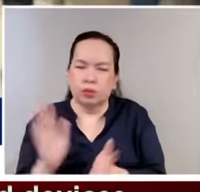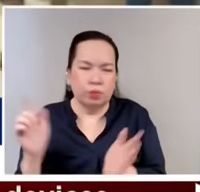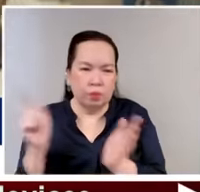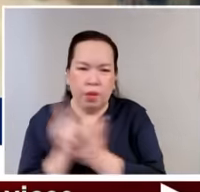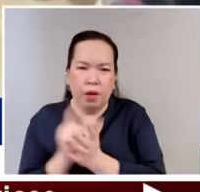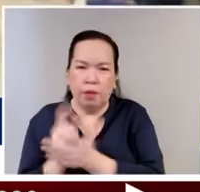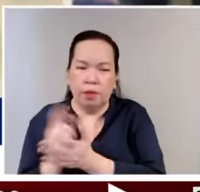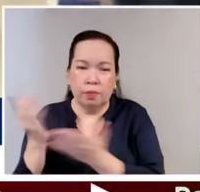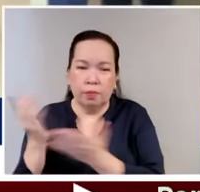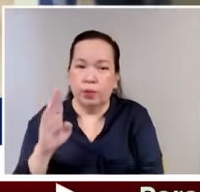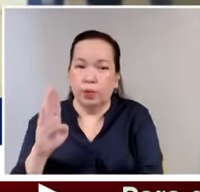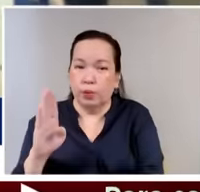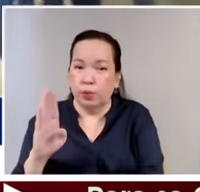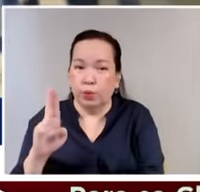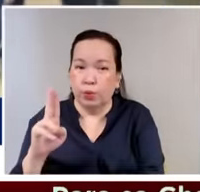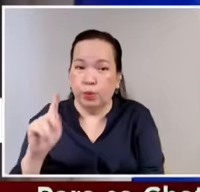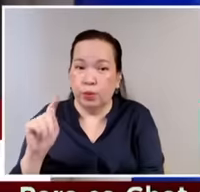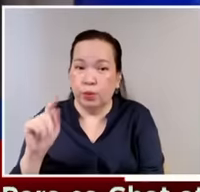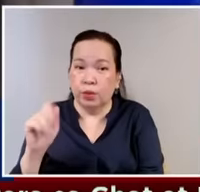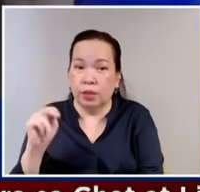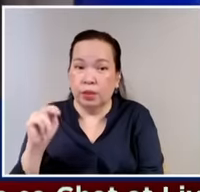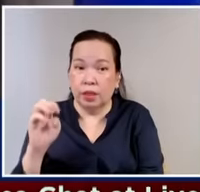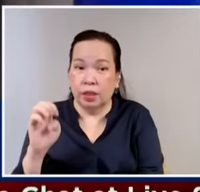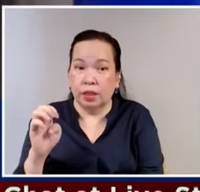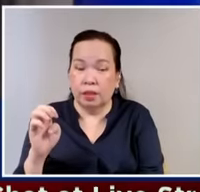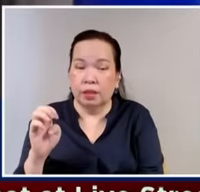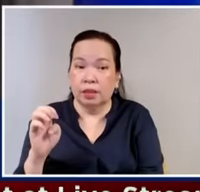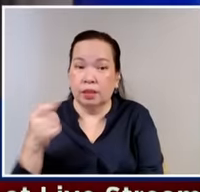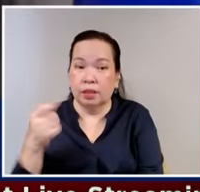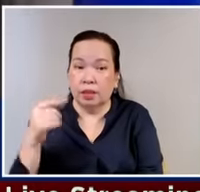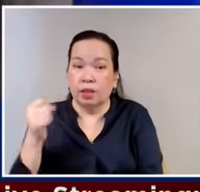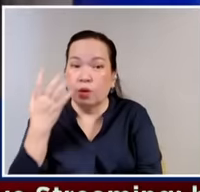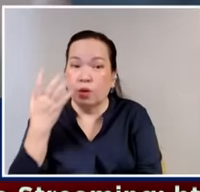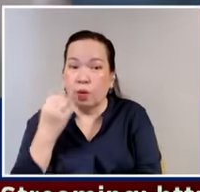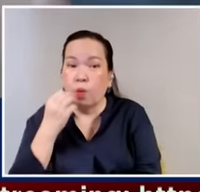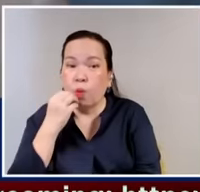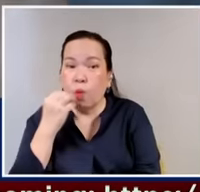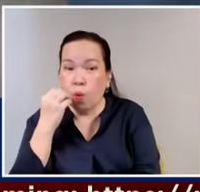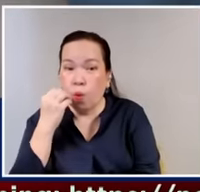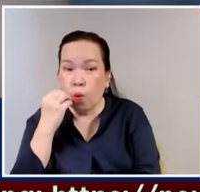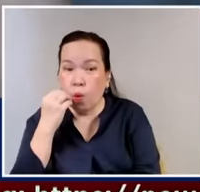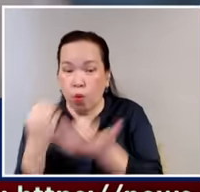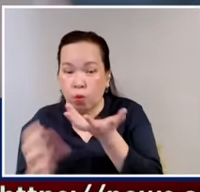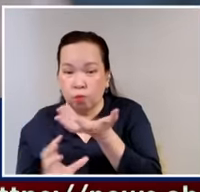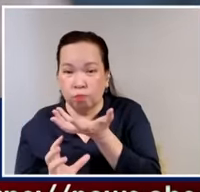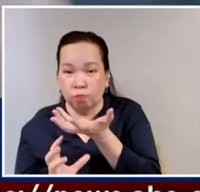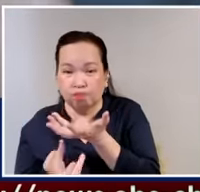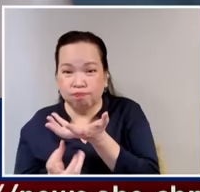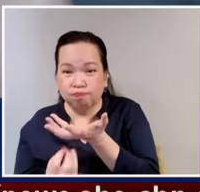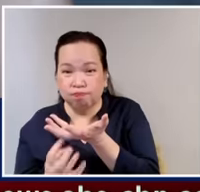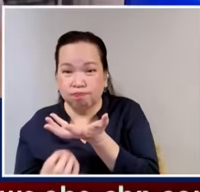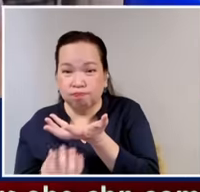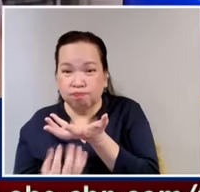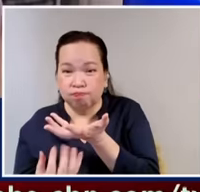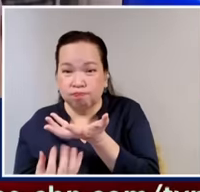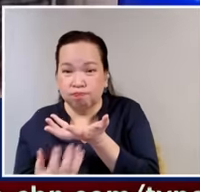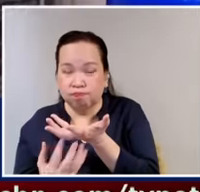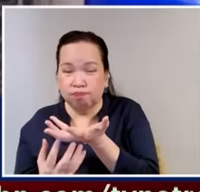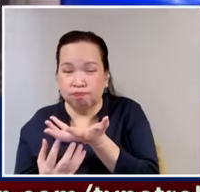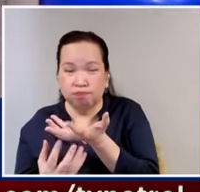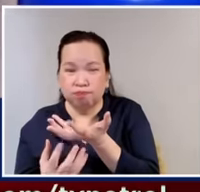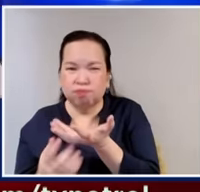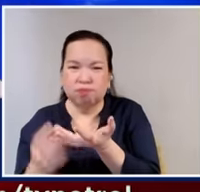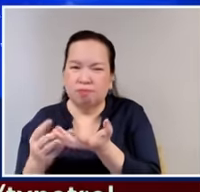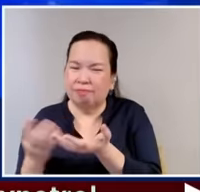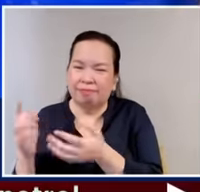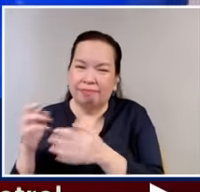yung may balak na mag-sanggyup sa kanila mga probinsya, no? Pero siguro naman meron din naman doon sa pupuntahan nila, wag na rin sila